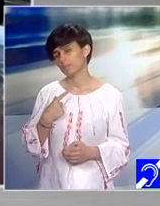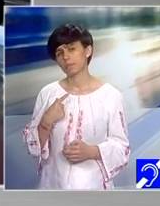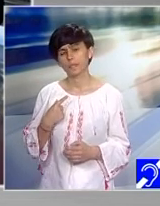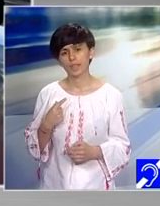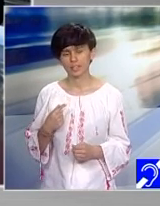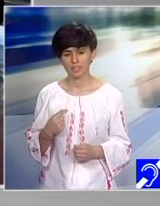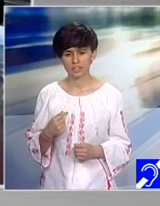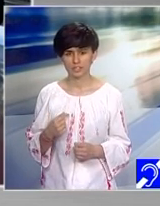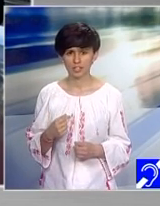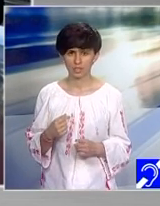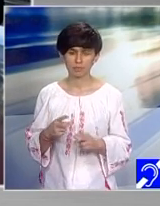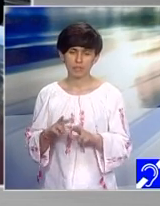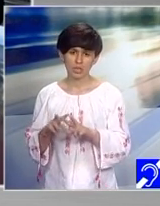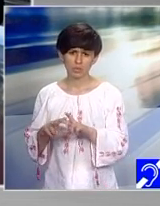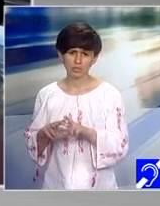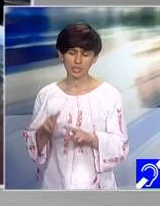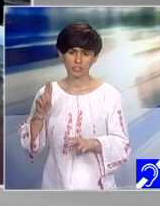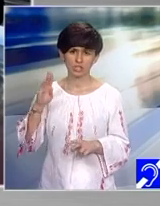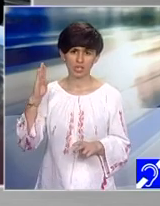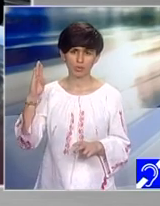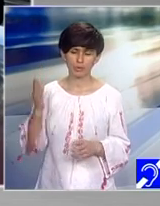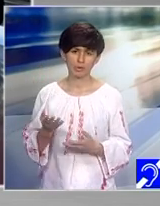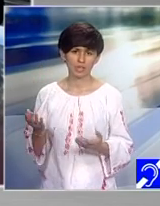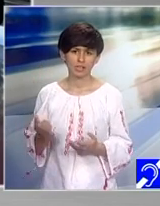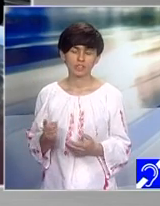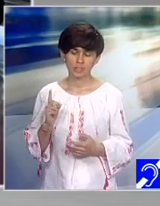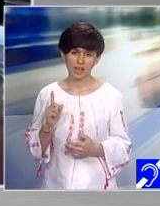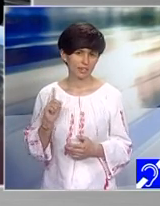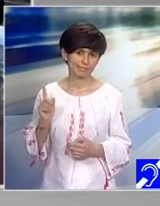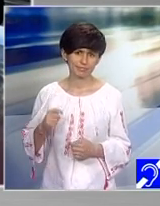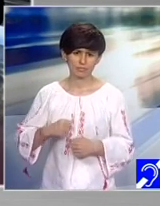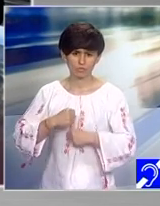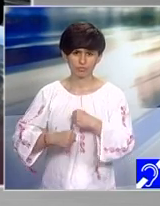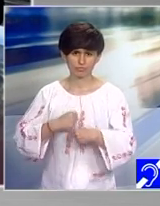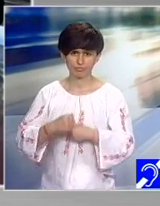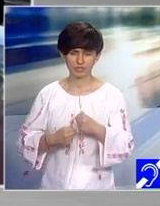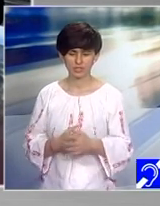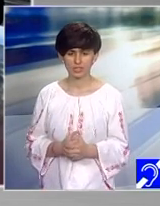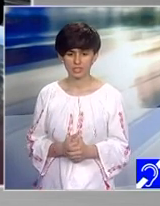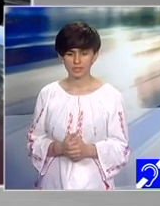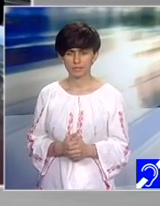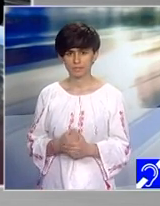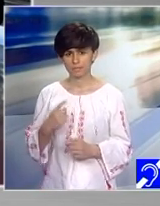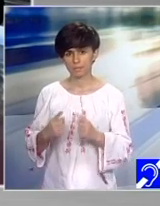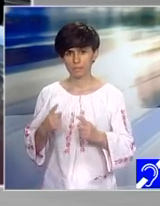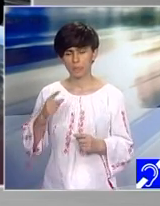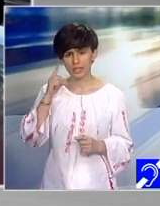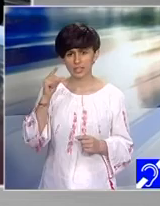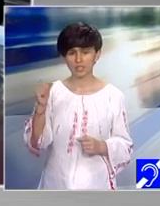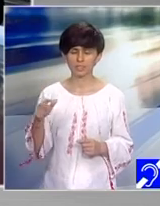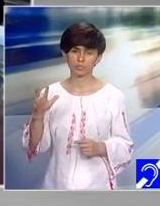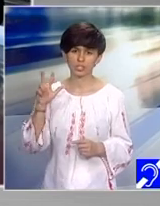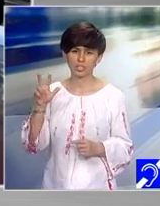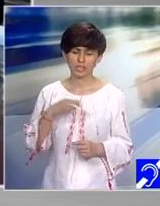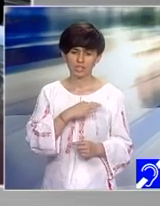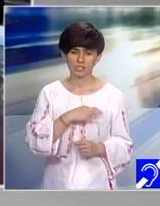UBB, care nu funcționează. Da, în momentul în care răspund 3 studenți din 100, nu poți să tragi nicio concluzie serioasă. Atunci când răspund